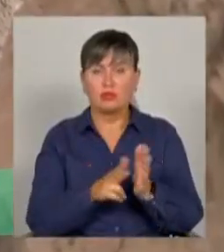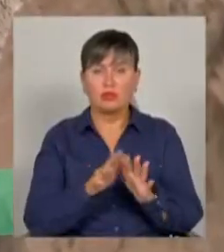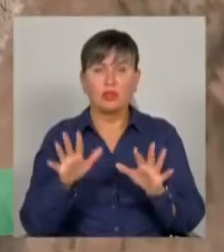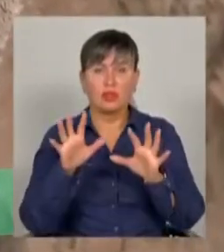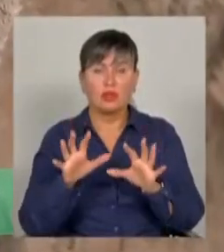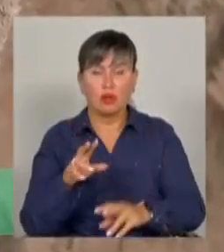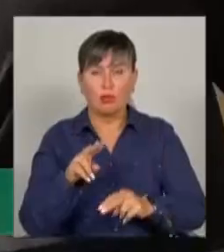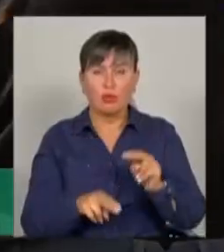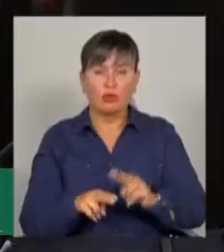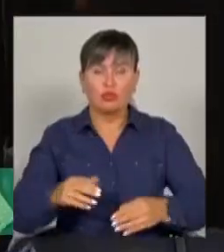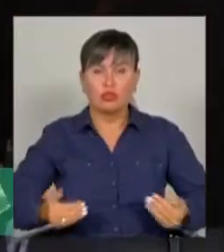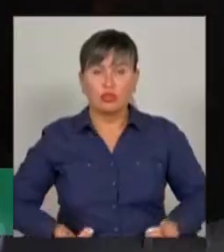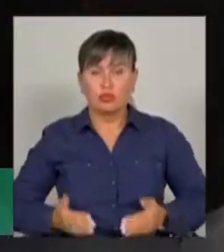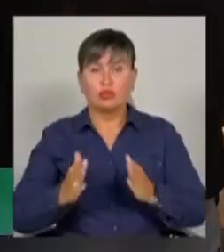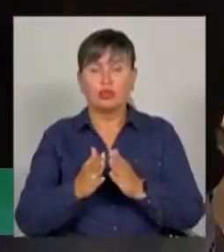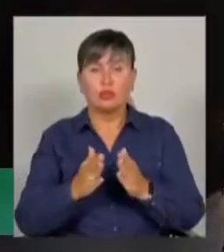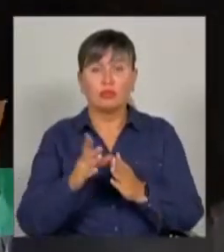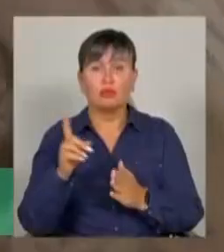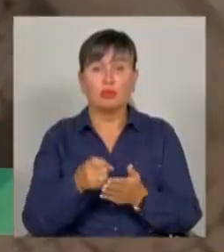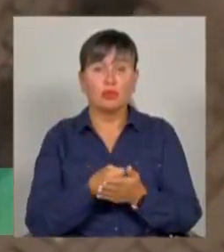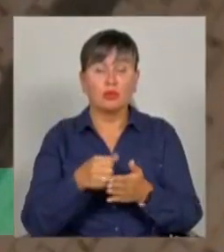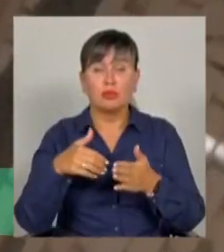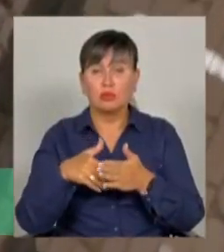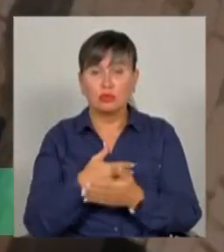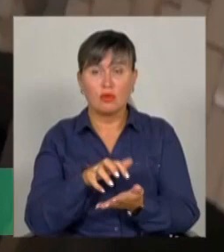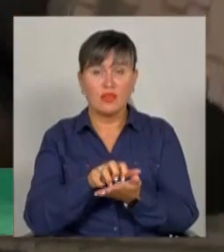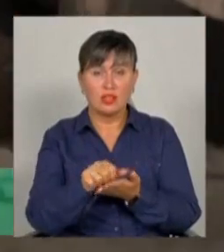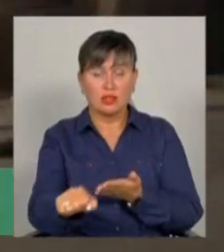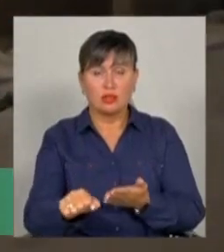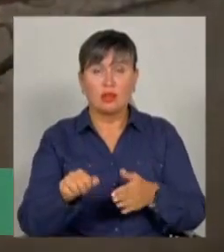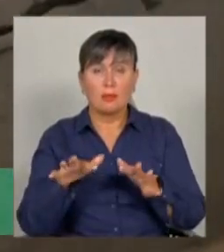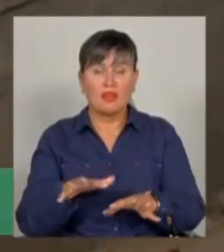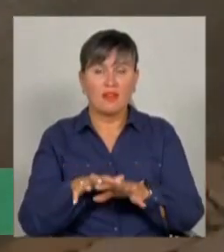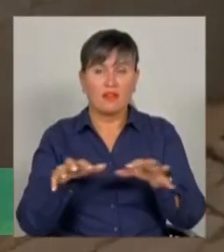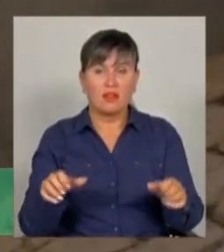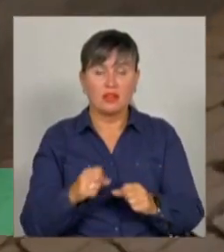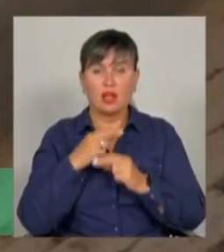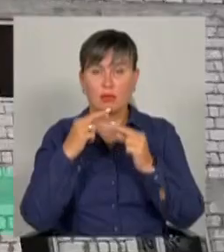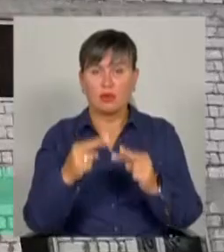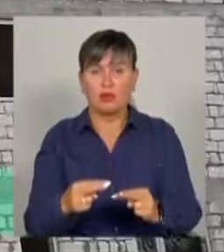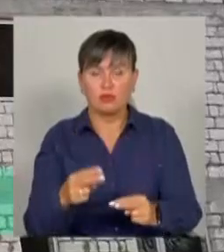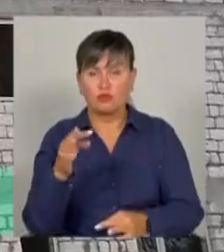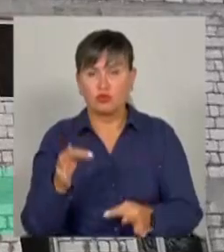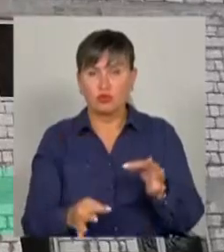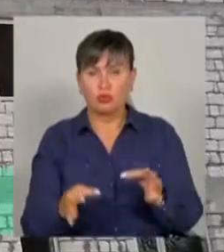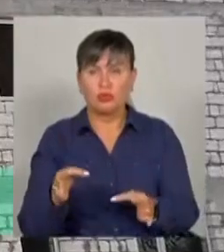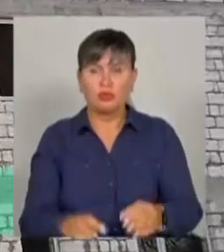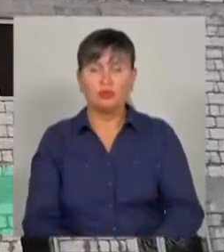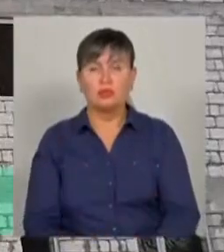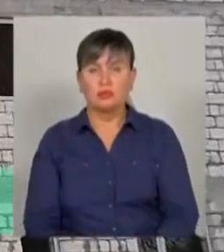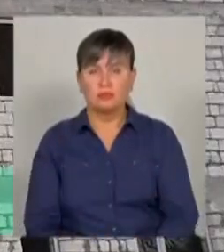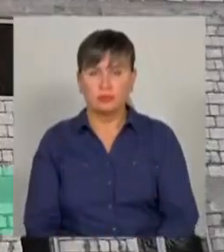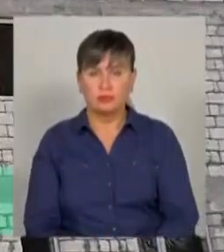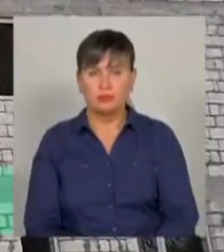незаконно построенных жилых домов. Для того, чтобы добиться сноса этих объектов, местные власти обратились в суд. Айдана Нураш,